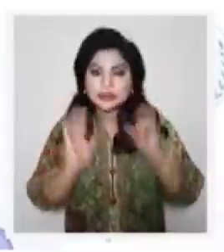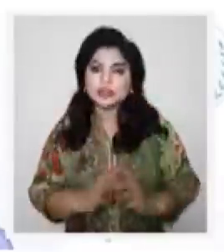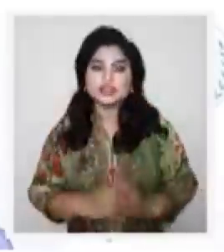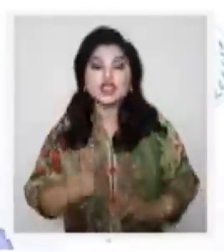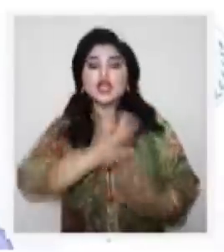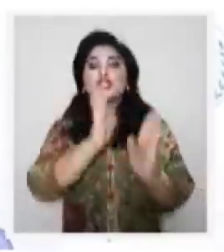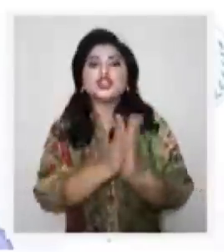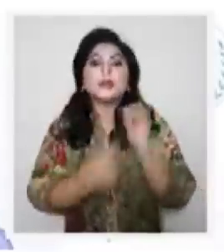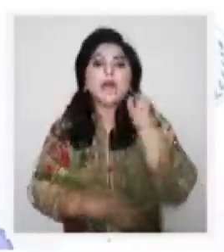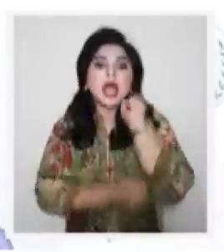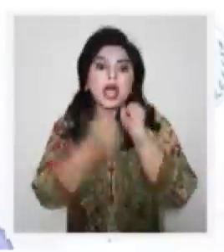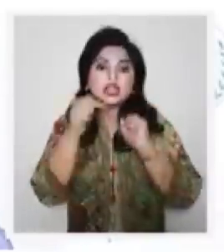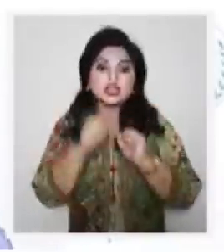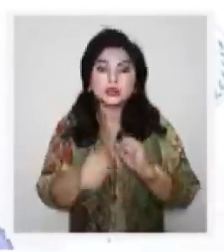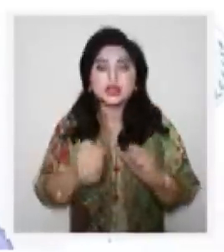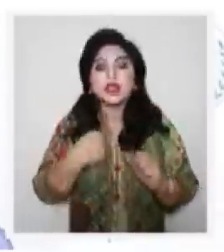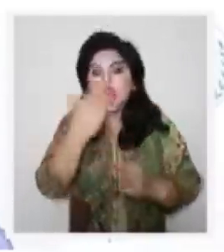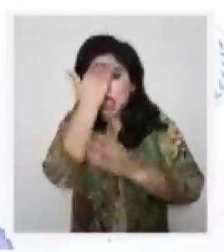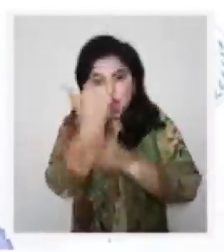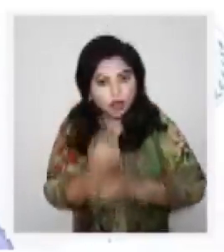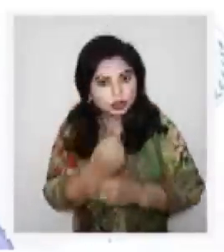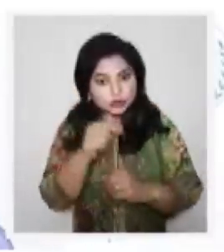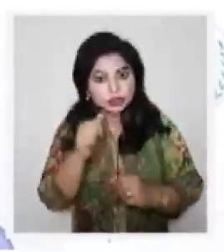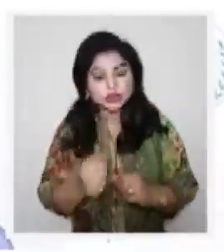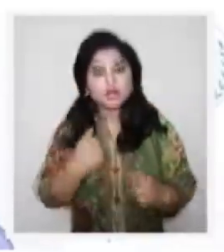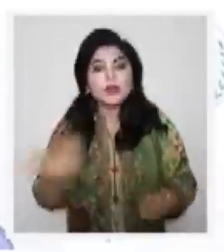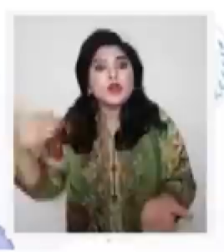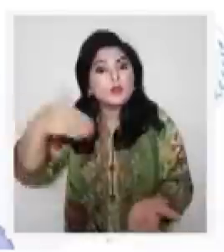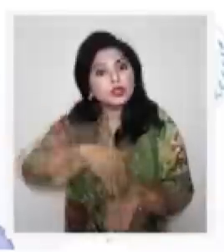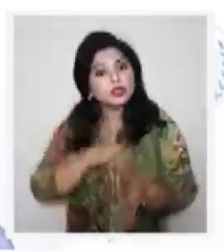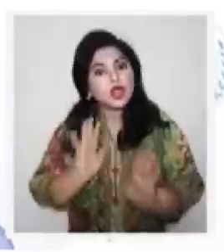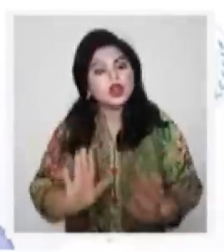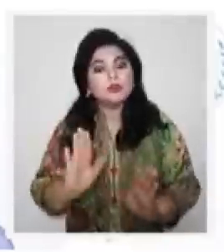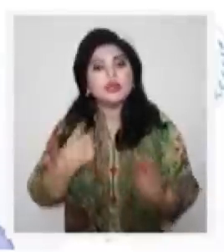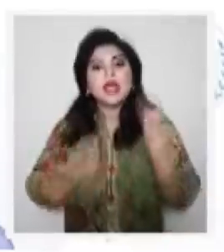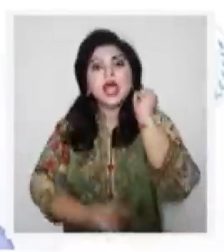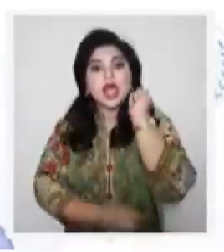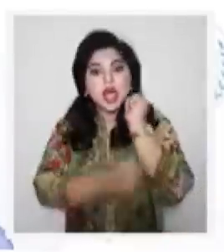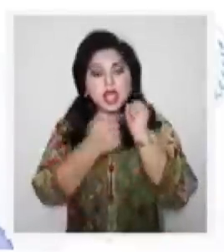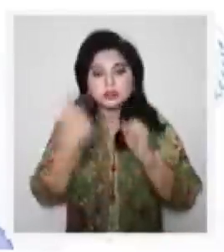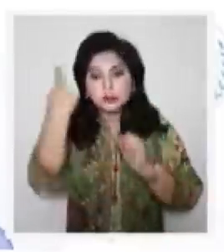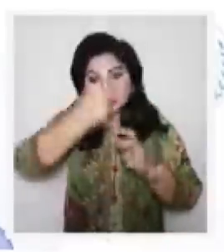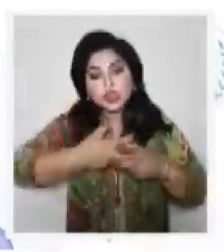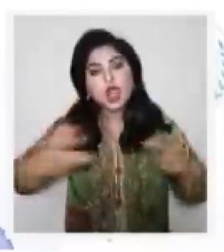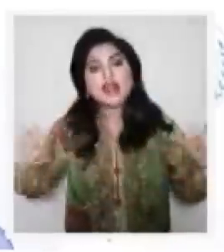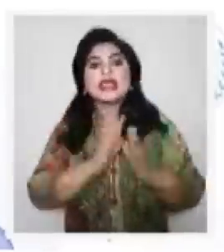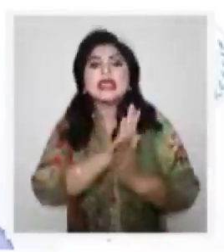4,691 জন এবং আইসিইউ বেডে রোগী ভর্তি আছে 183 জন। সমস্ত হাসপাতালগুলিতেই রোগী